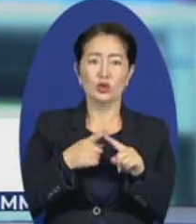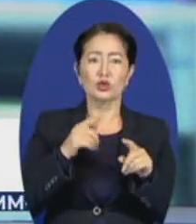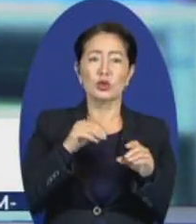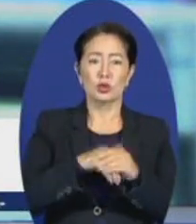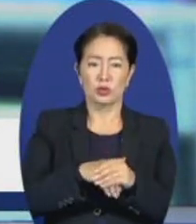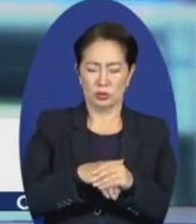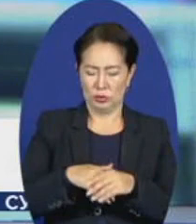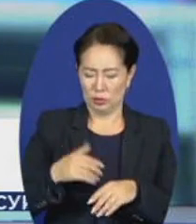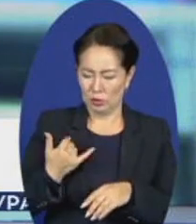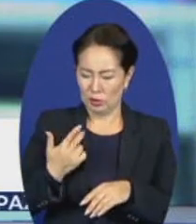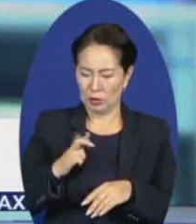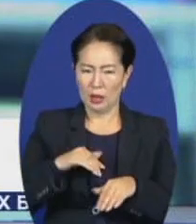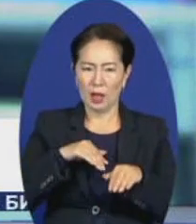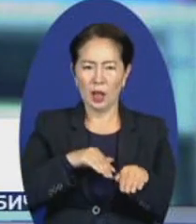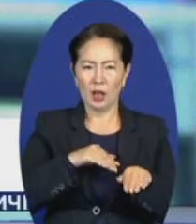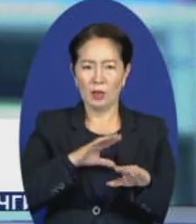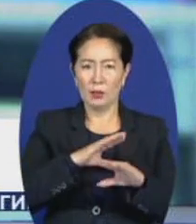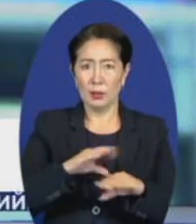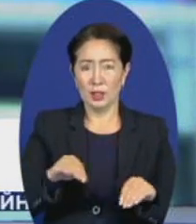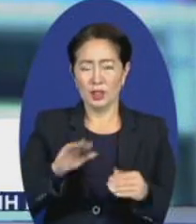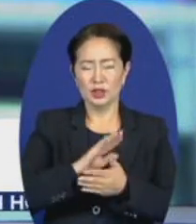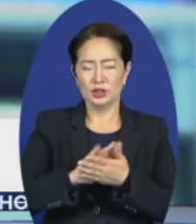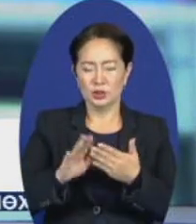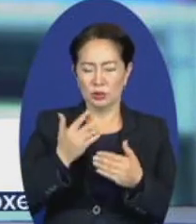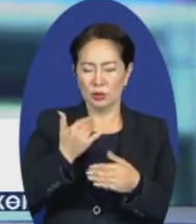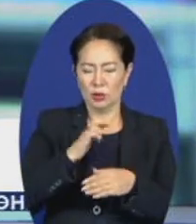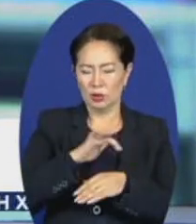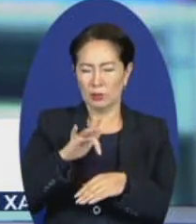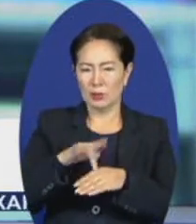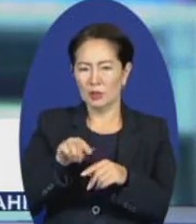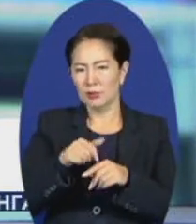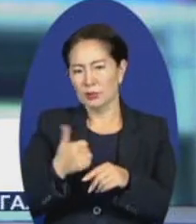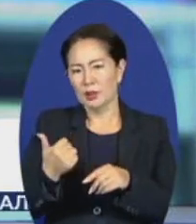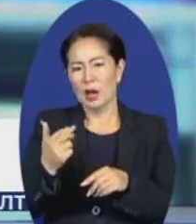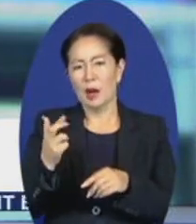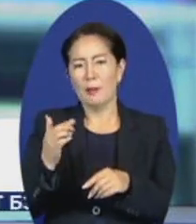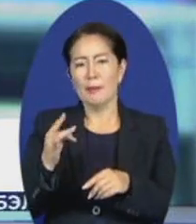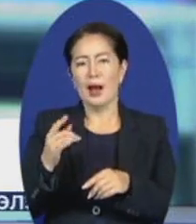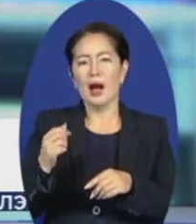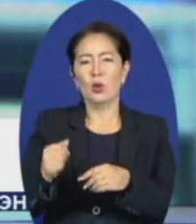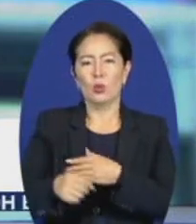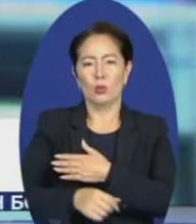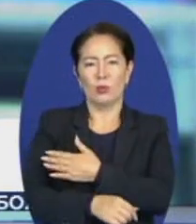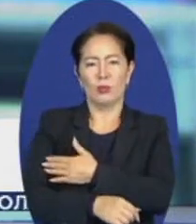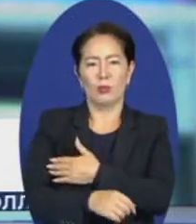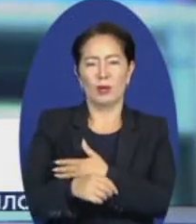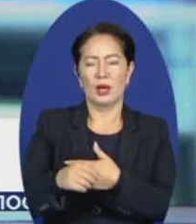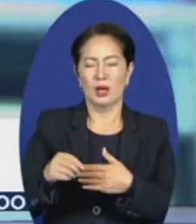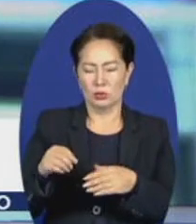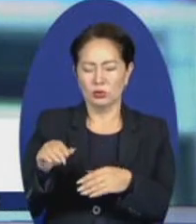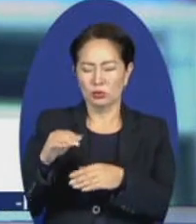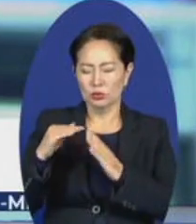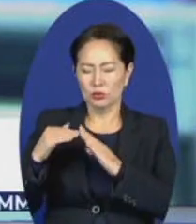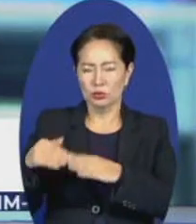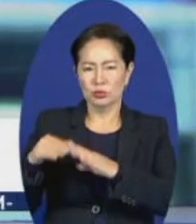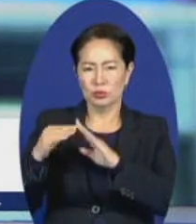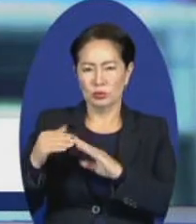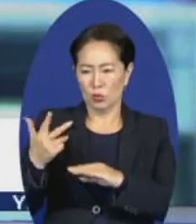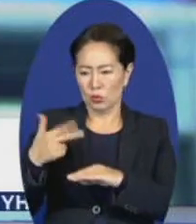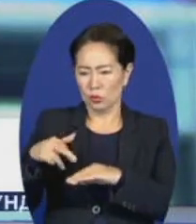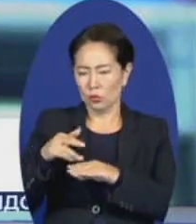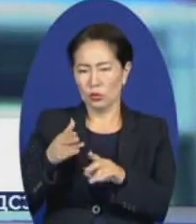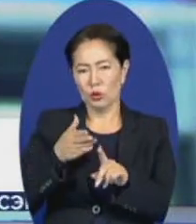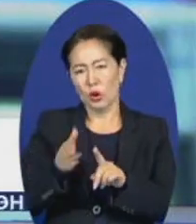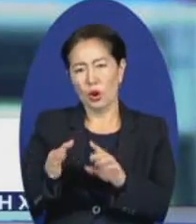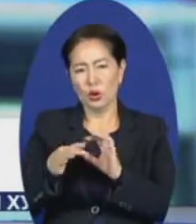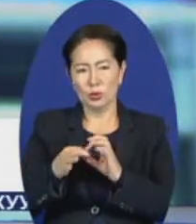гадна Улаанбаатар хотын төвлөрлийг бууруулах зорилгоор шинэ Улаанбаатар баруун терминал төслийг хэрэгжүүлэхээр болсон. Энэ төсөл нь Улаанбаатар хотын 3 дүүргийг